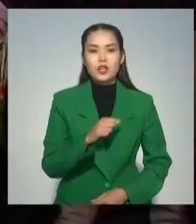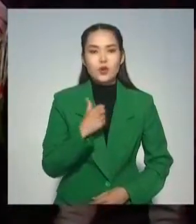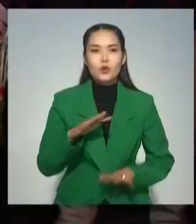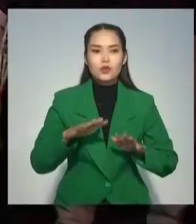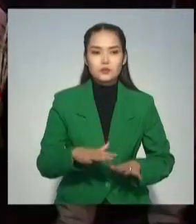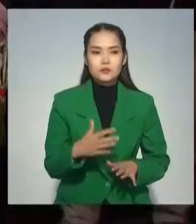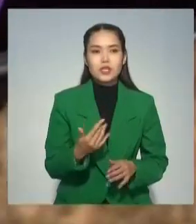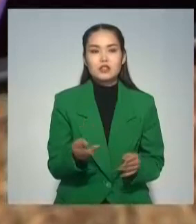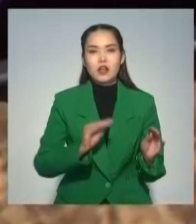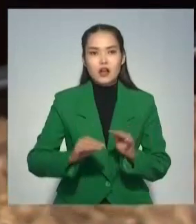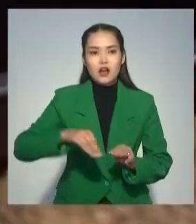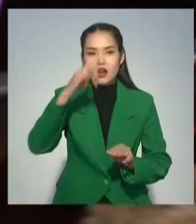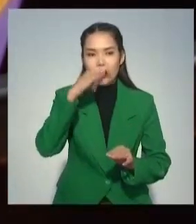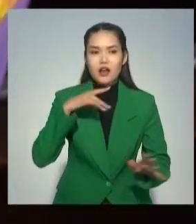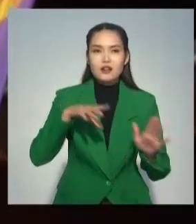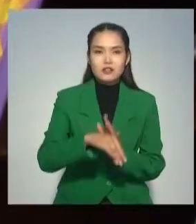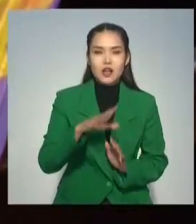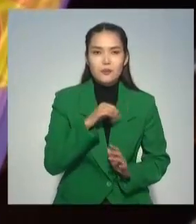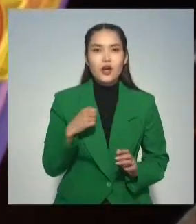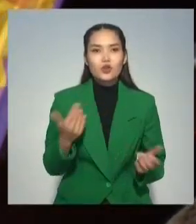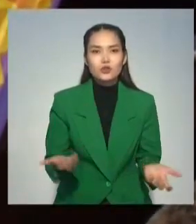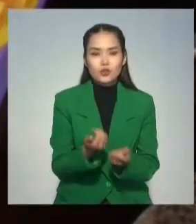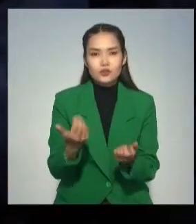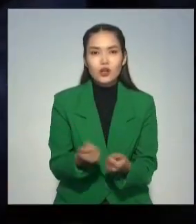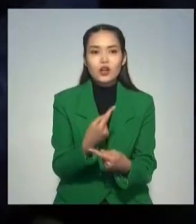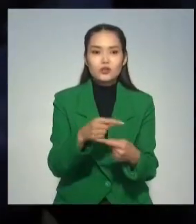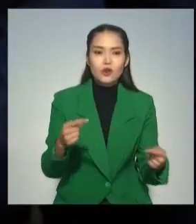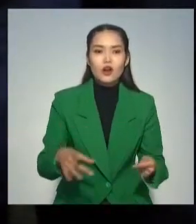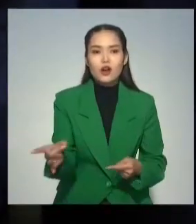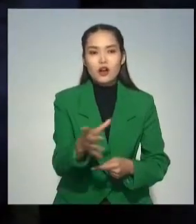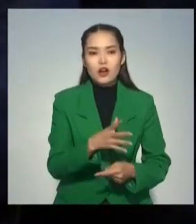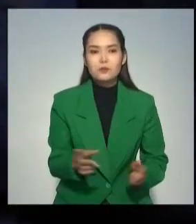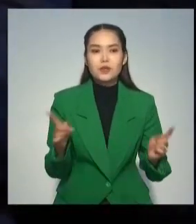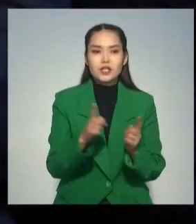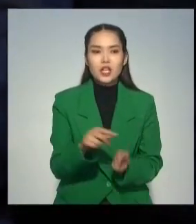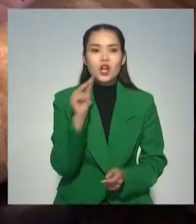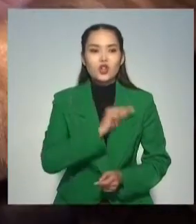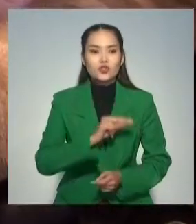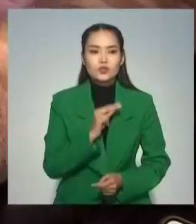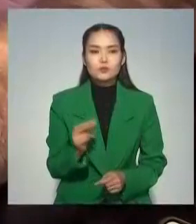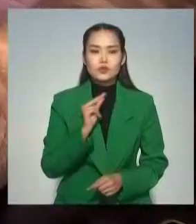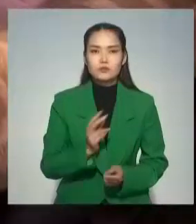көмекке асыққандардың бірі Қазақстан. Біздің құтқарушылар ең күрделі қираған объектілерде іздестіру құтқару жұмыстарын жүргізген.